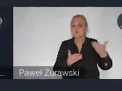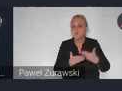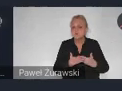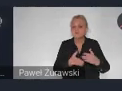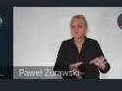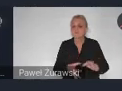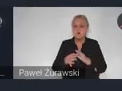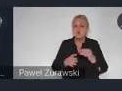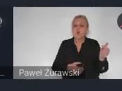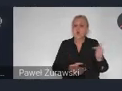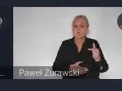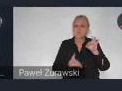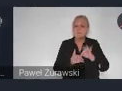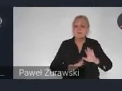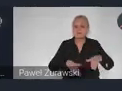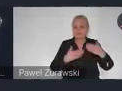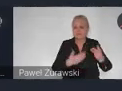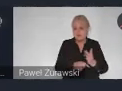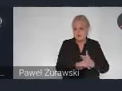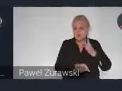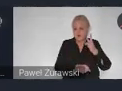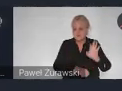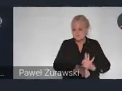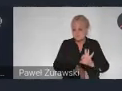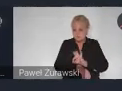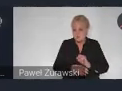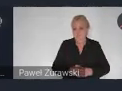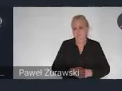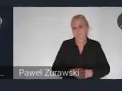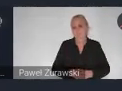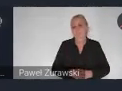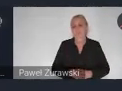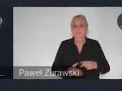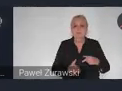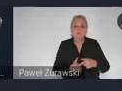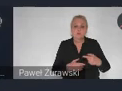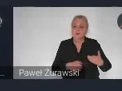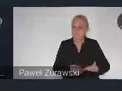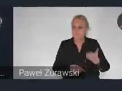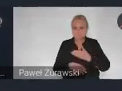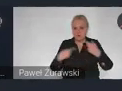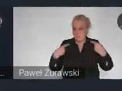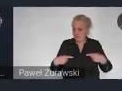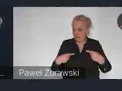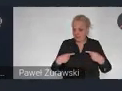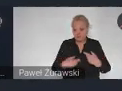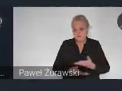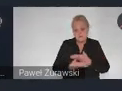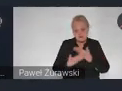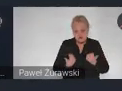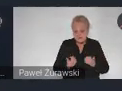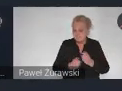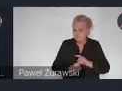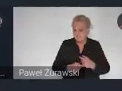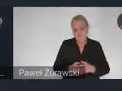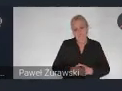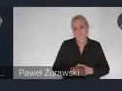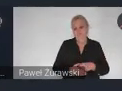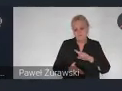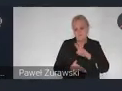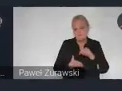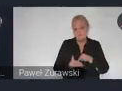dotyczy obowiązku zapewnienia dostępności projektu tego nie było w poprzednich edycjach